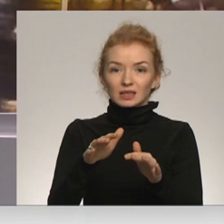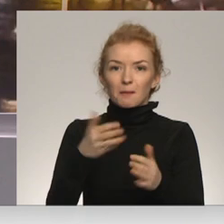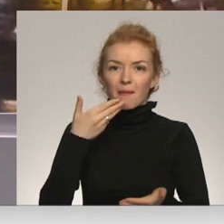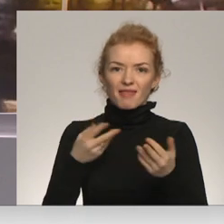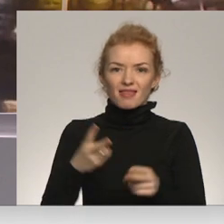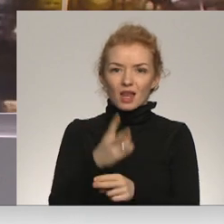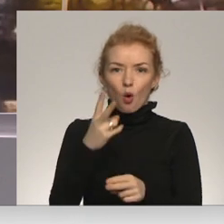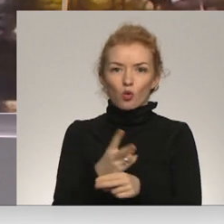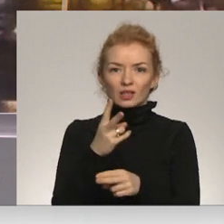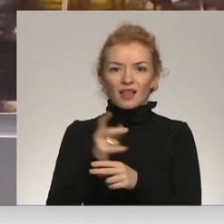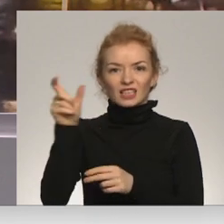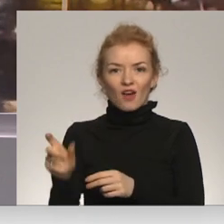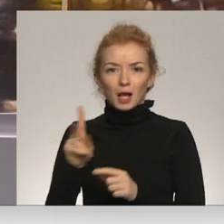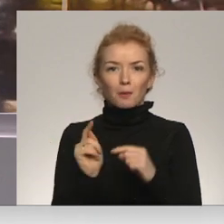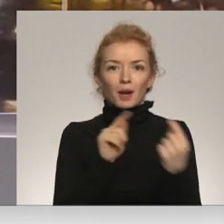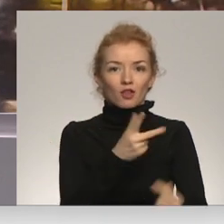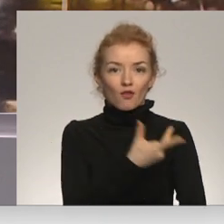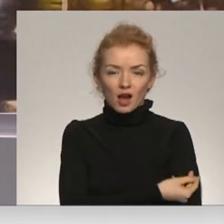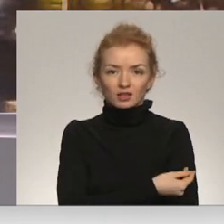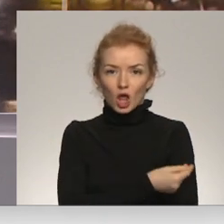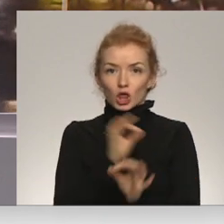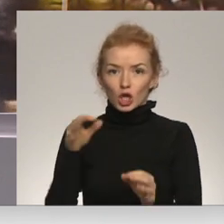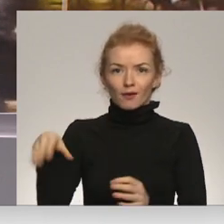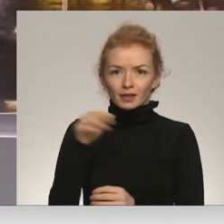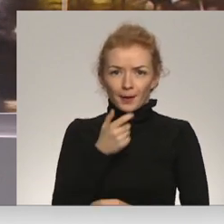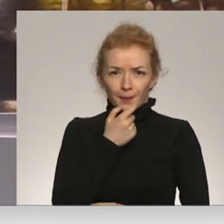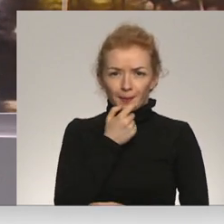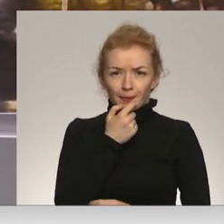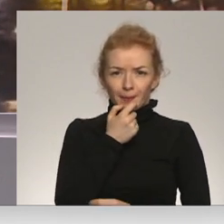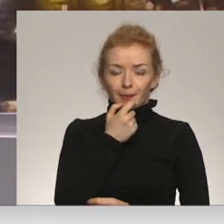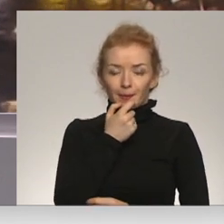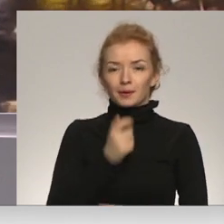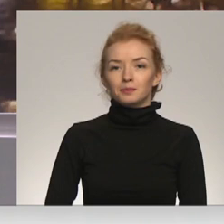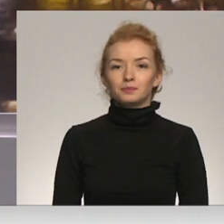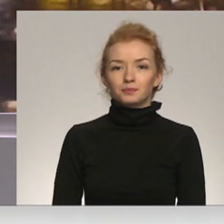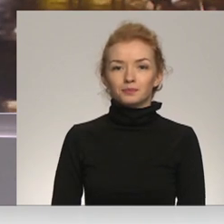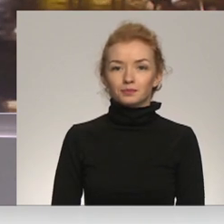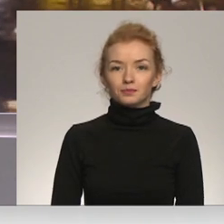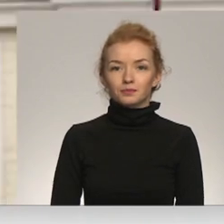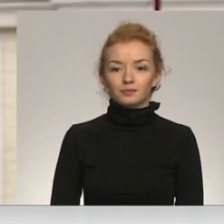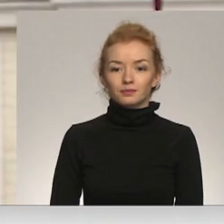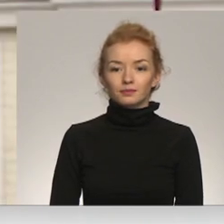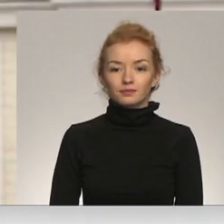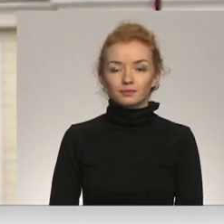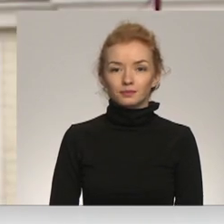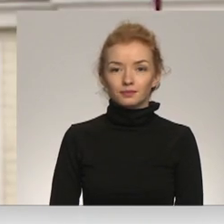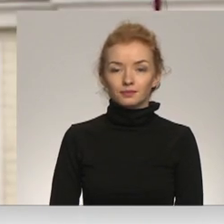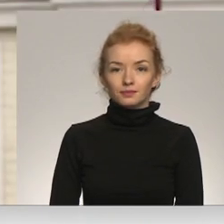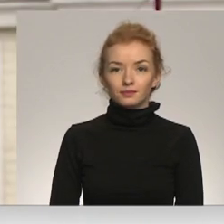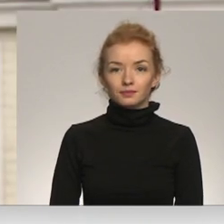traucēt vakcinācijas pretinieki, kuri izsvilpa amatpersonas. Notikumam sekoja līdzi Ilja Kozins.